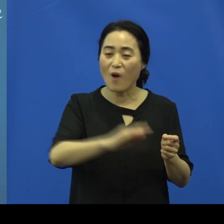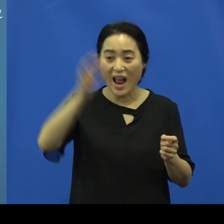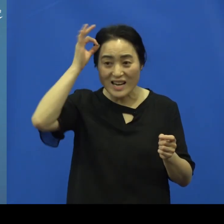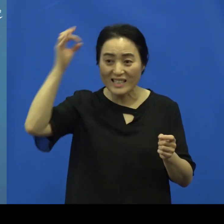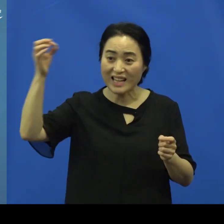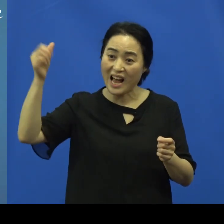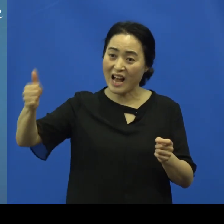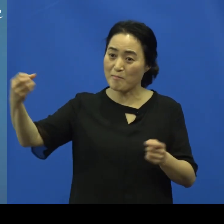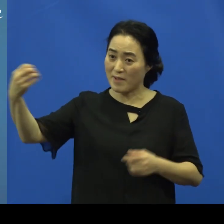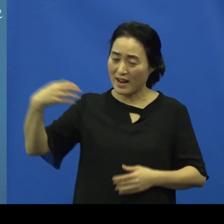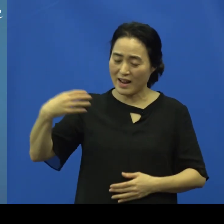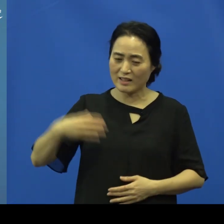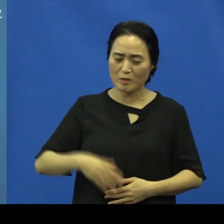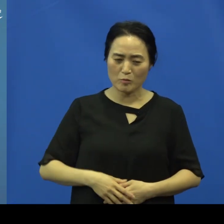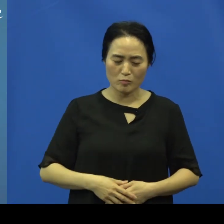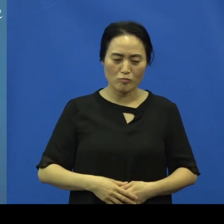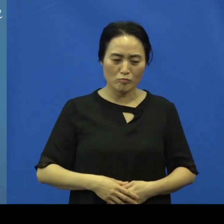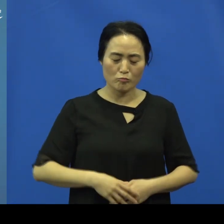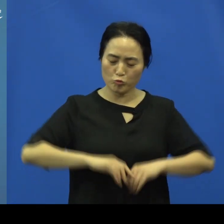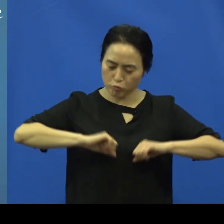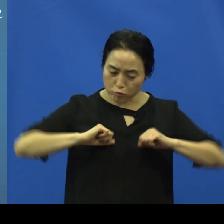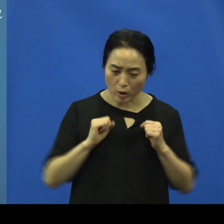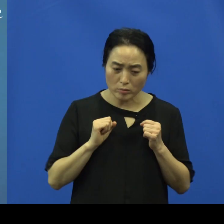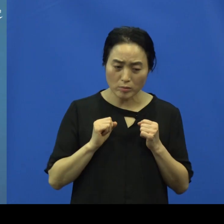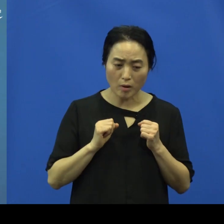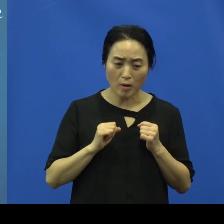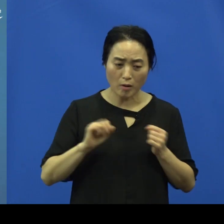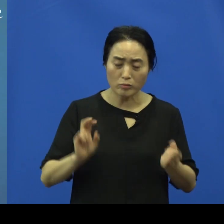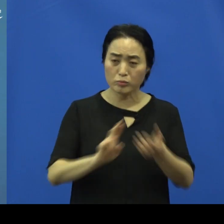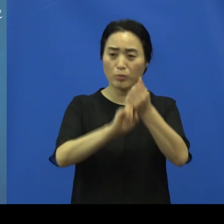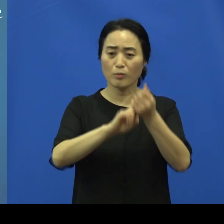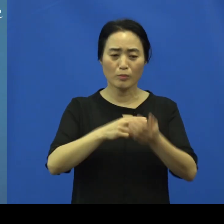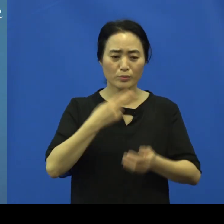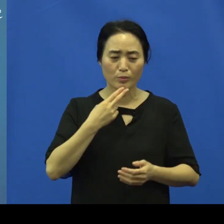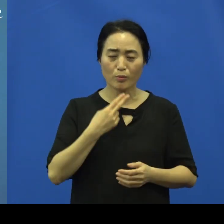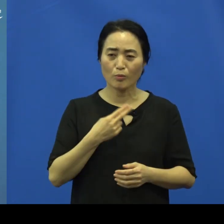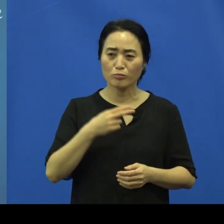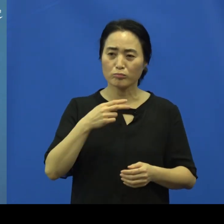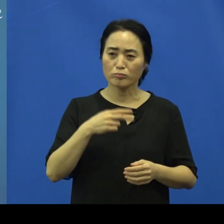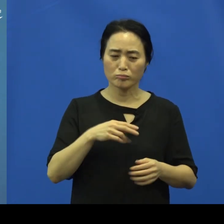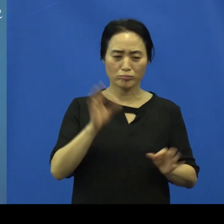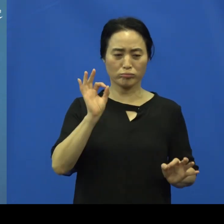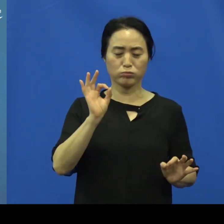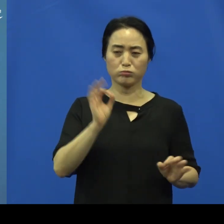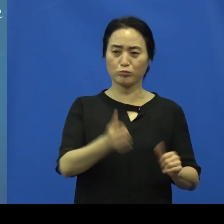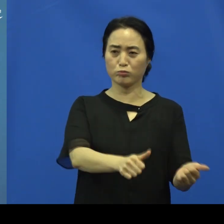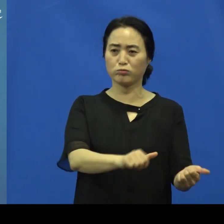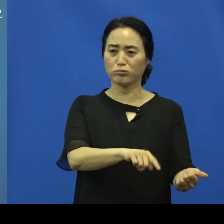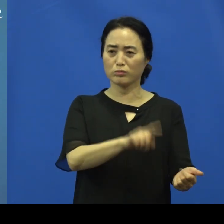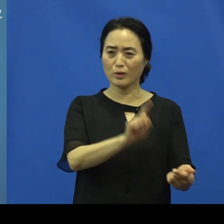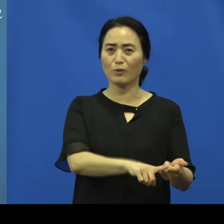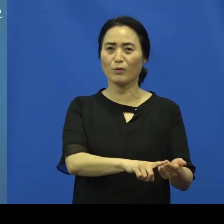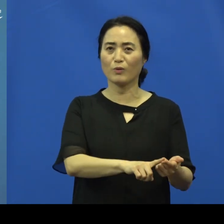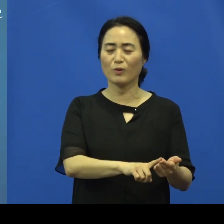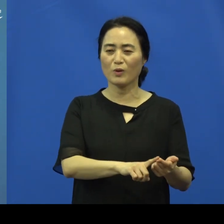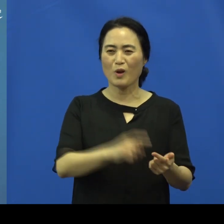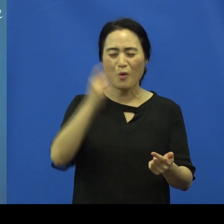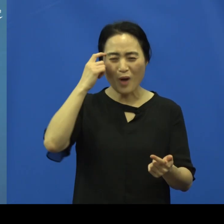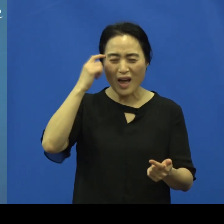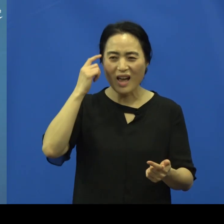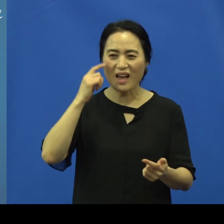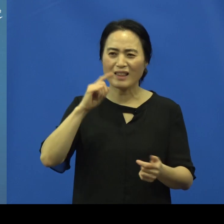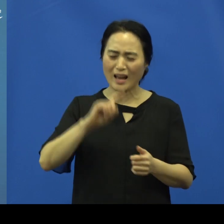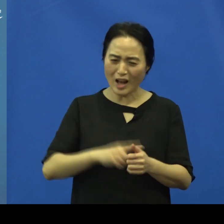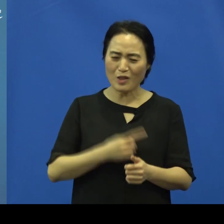시켰는데 해보니까 아무 일도 일어나지 않더라는 거예요. 여러분 당연하죠. 게하시는요 수동적이에요. 기계적인 순종을 하는